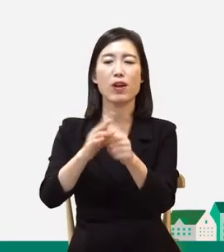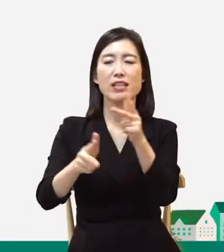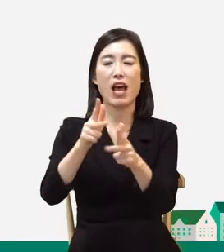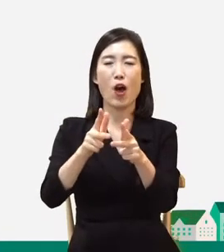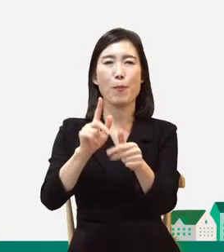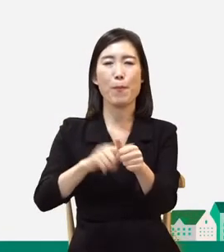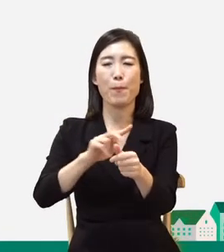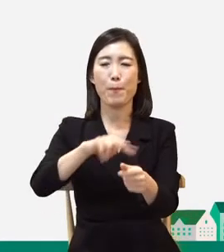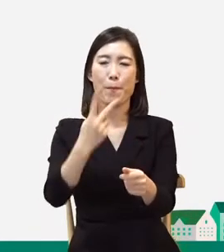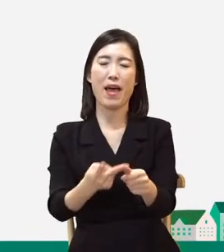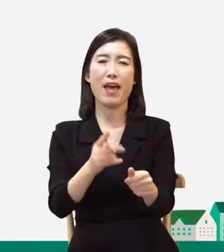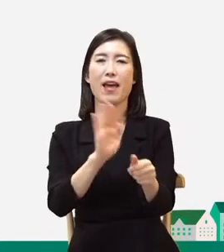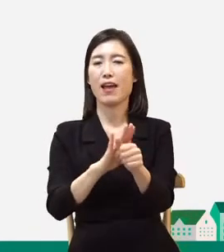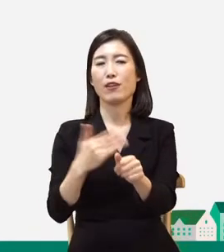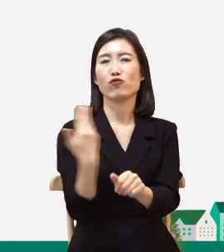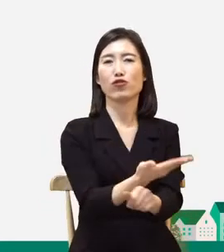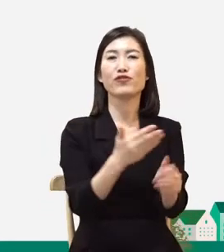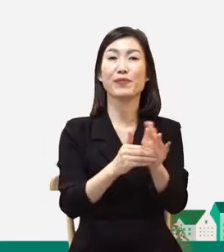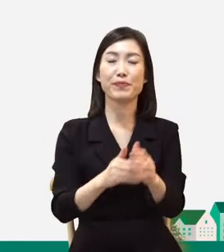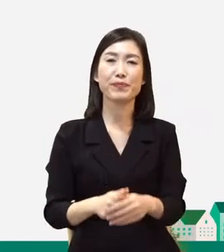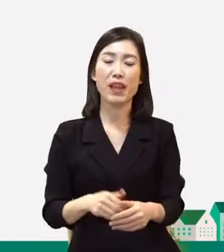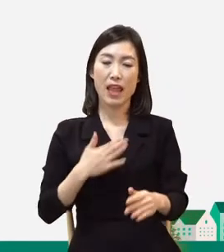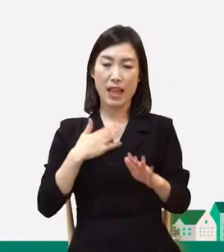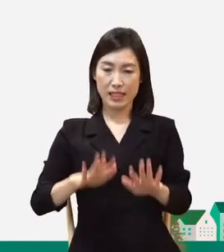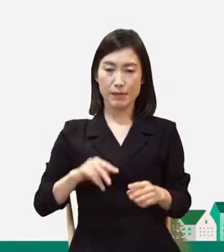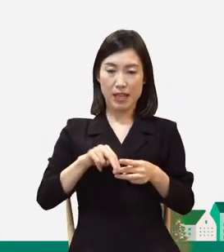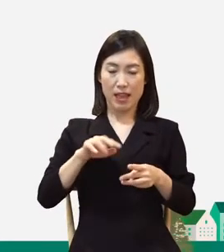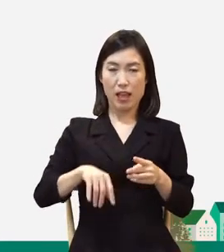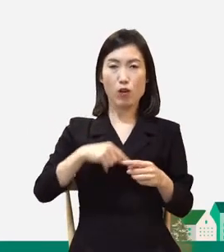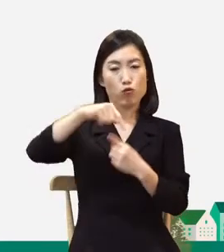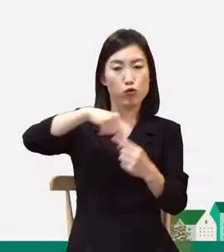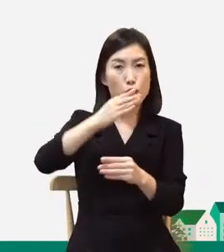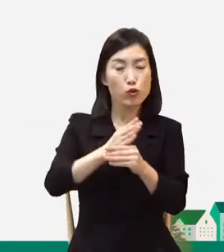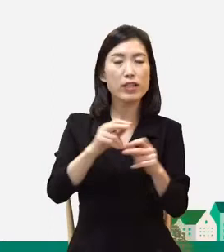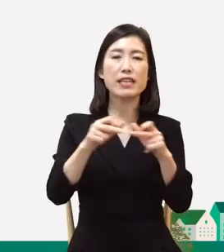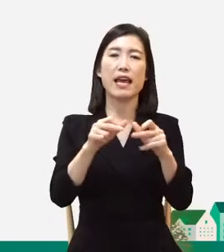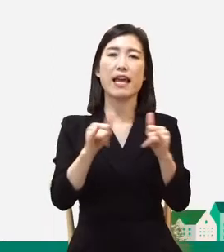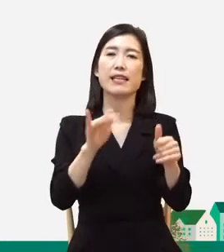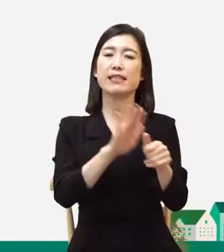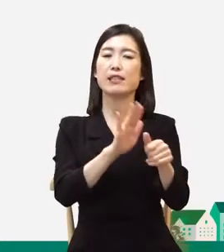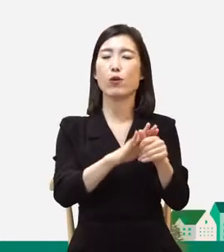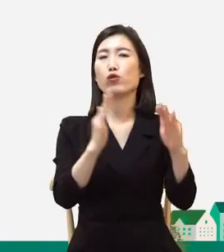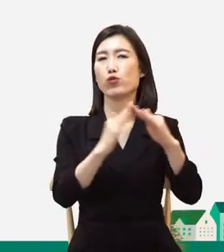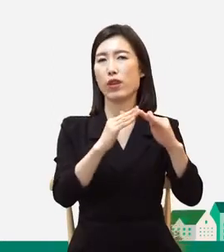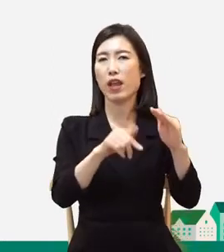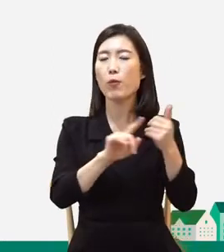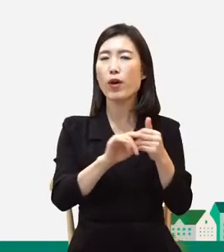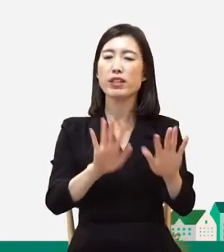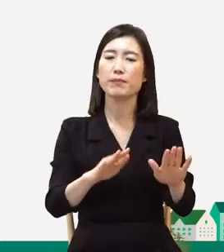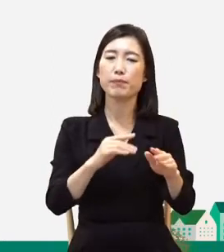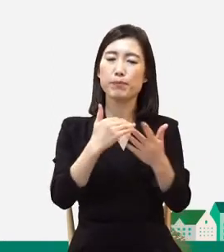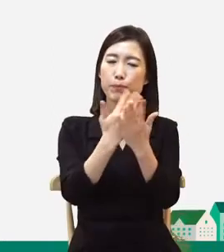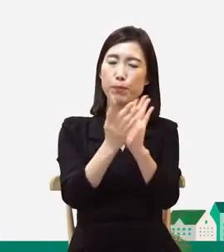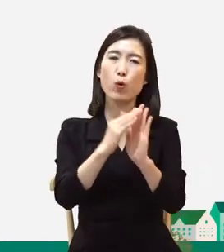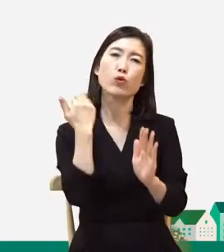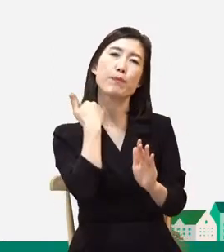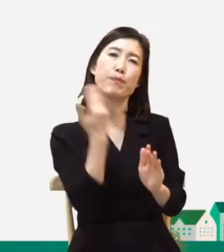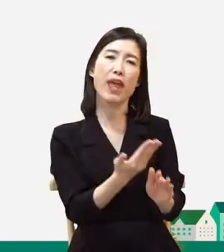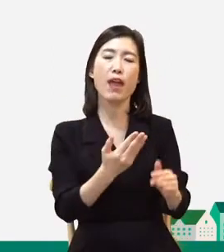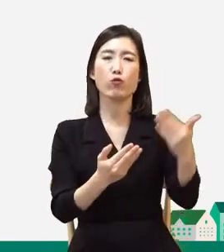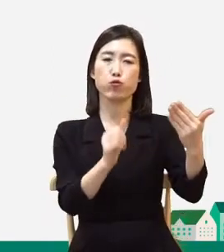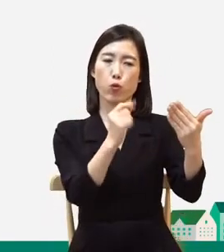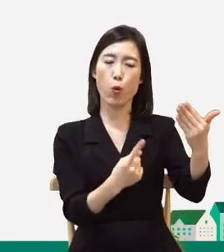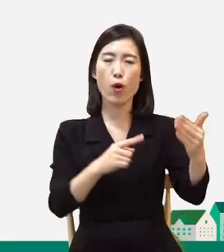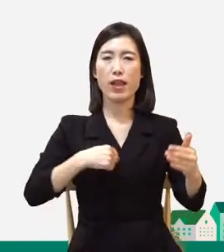있습니다. 저희가 지금 운영하고 있는 장애인 지원주택입니다. 지금 현재 임대형이 9호,